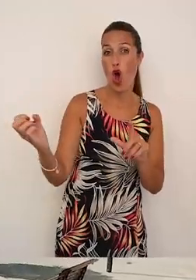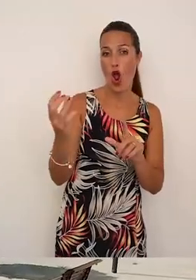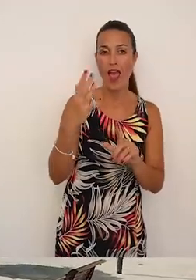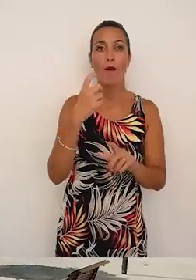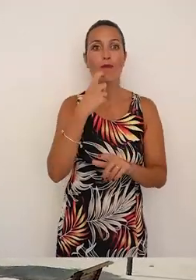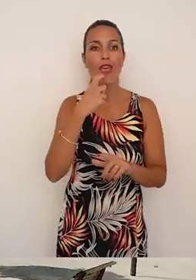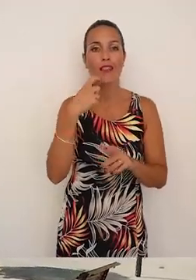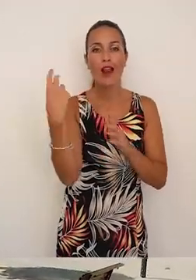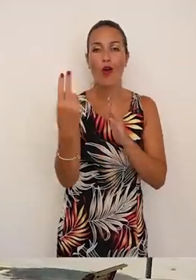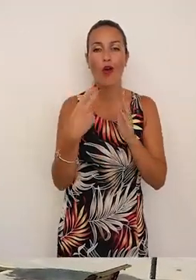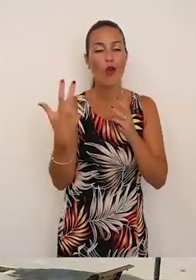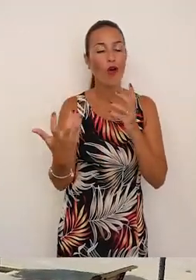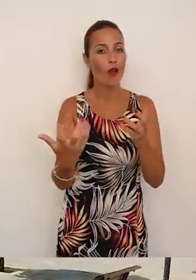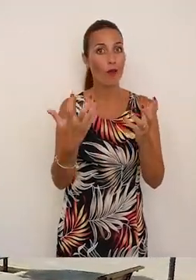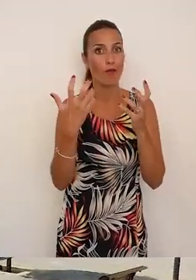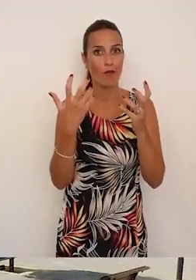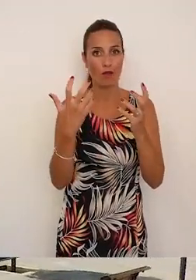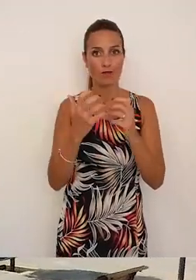calde sfumature.